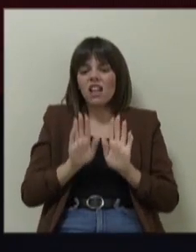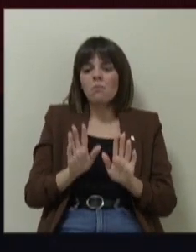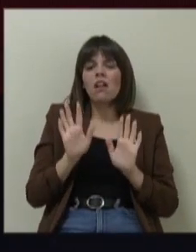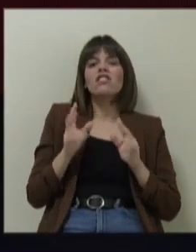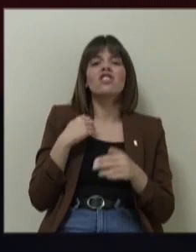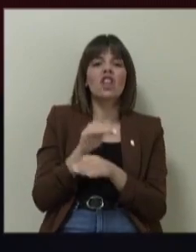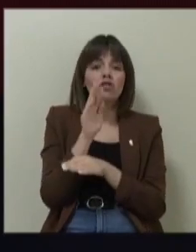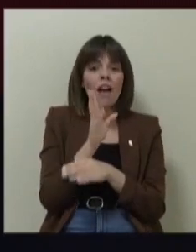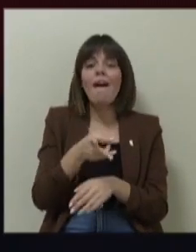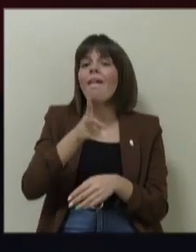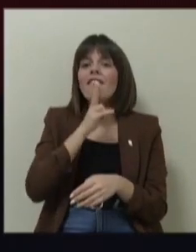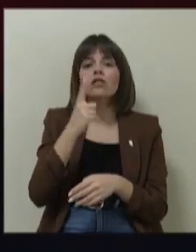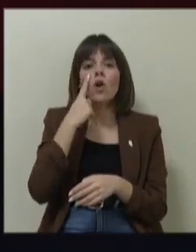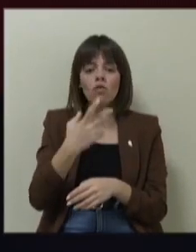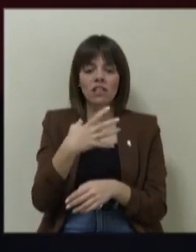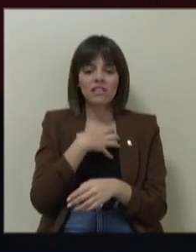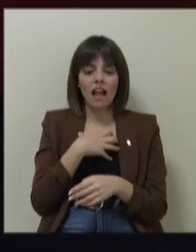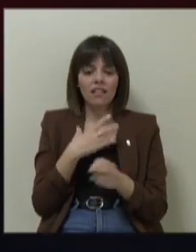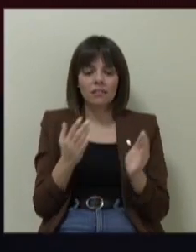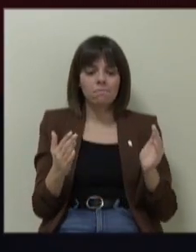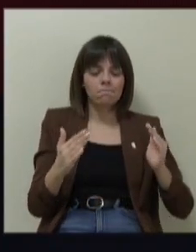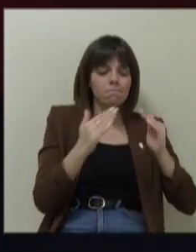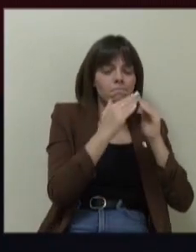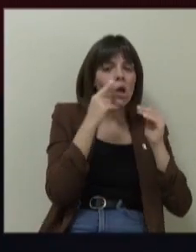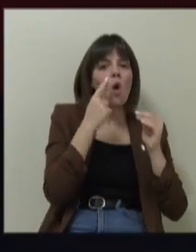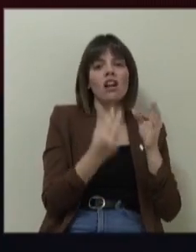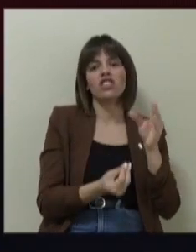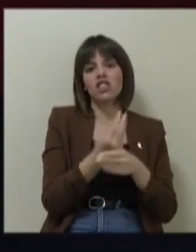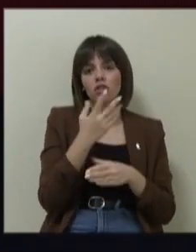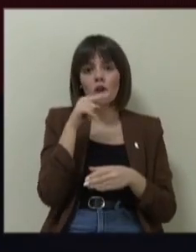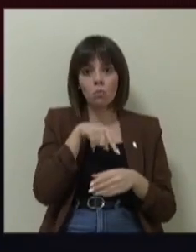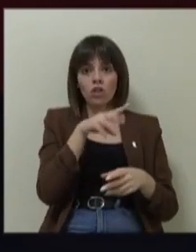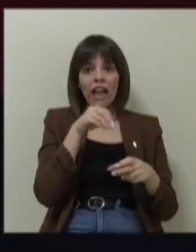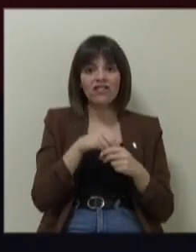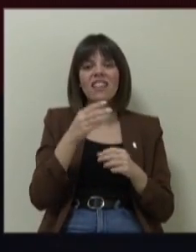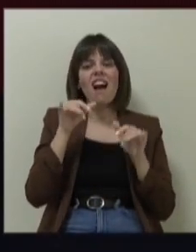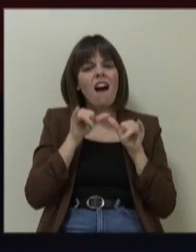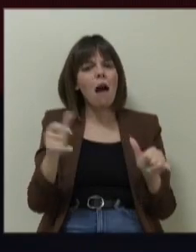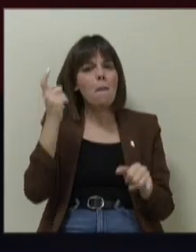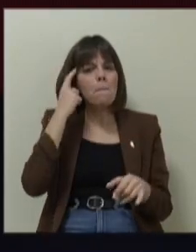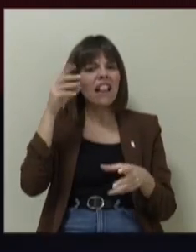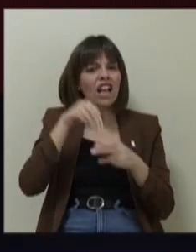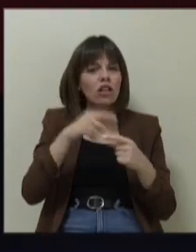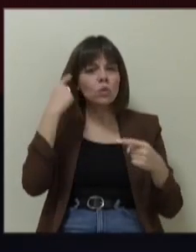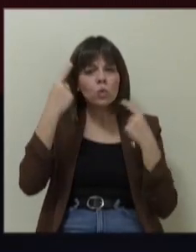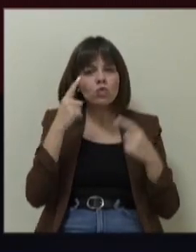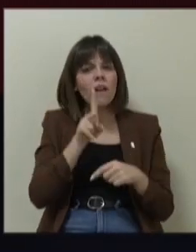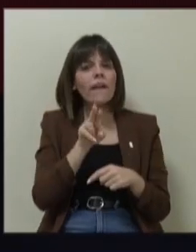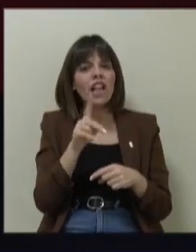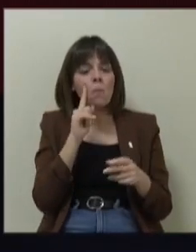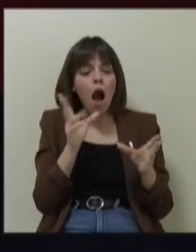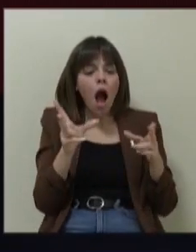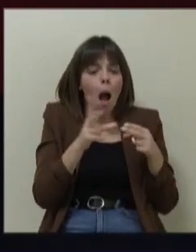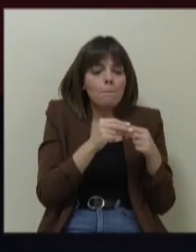Ve günün sonunda da kendi mekanlarımızı yaratıyoruz. Bu mekanlar tıpkı beynimiz gibi, beynimizdeki düşünceler gibi